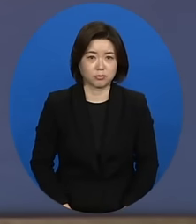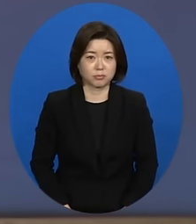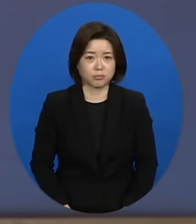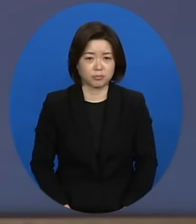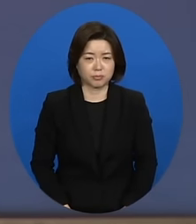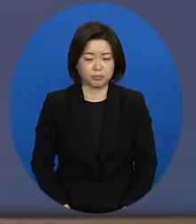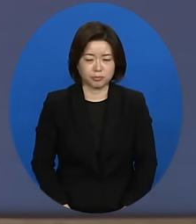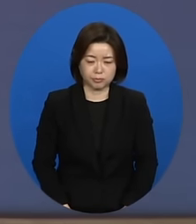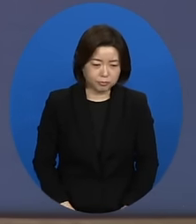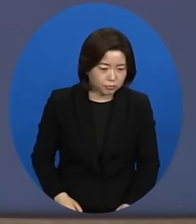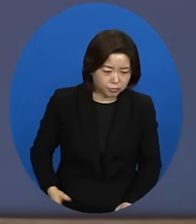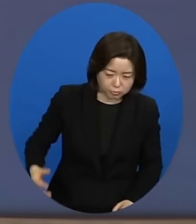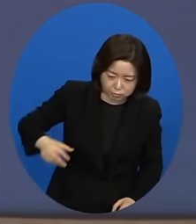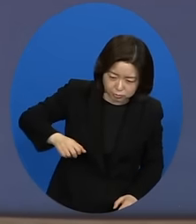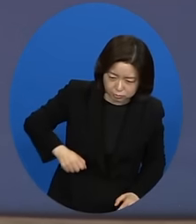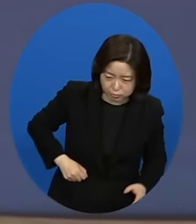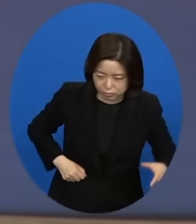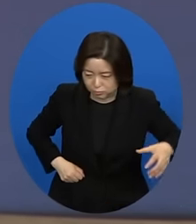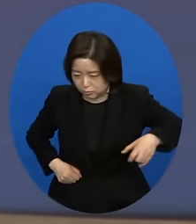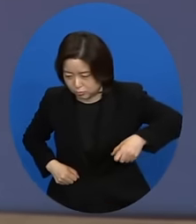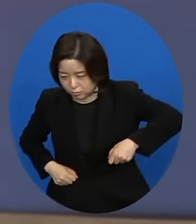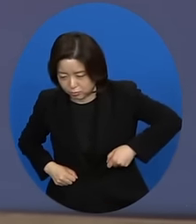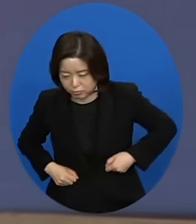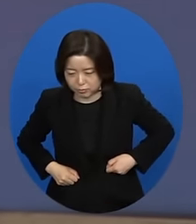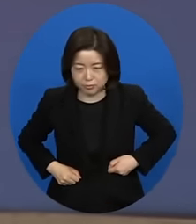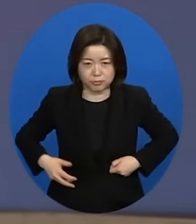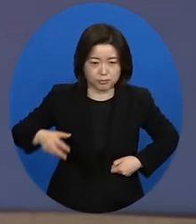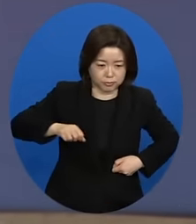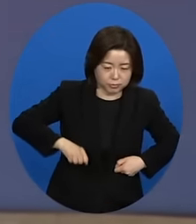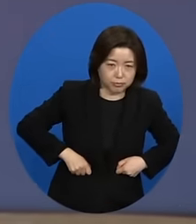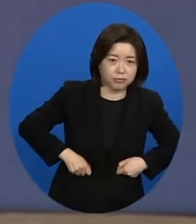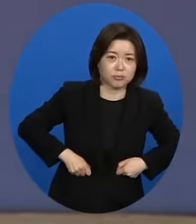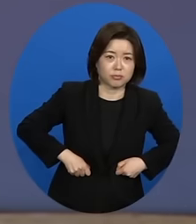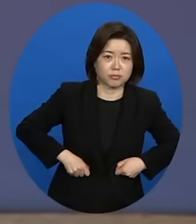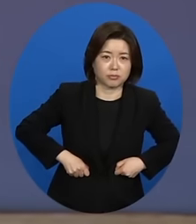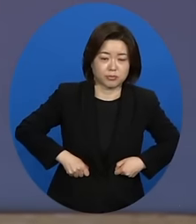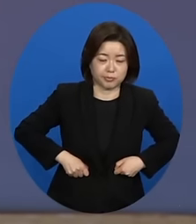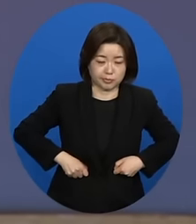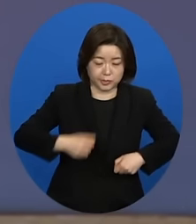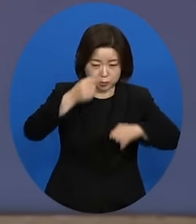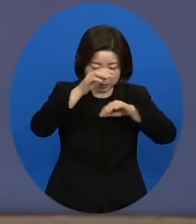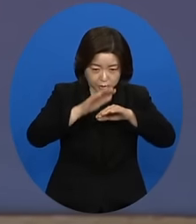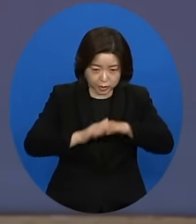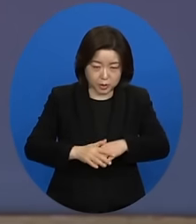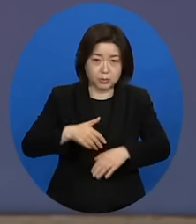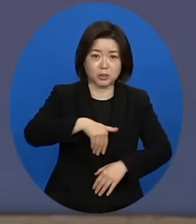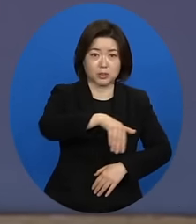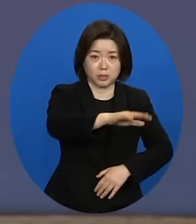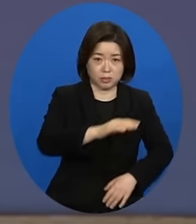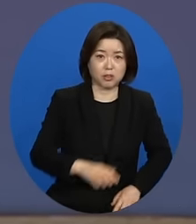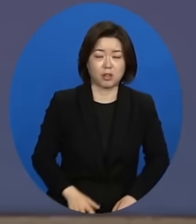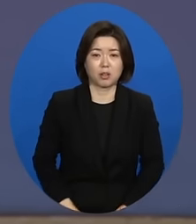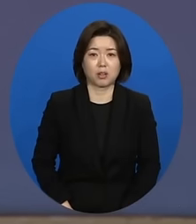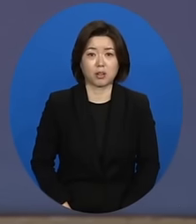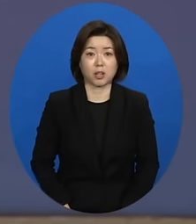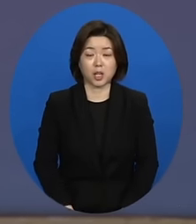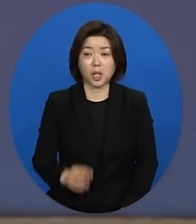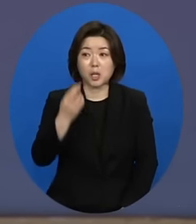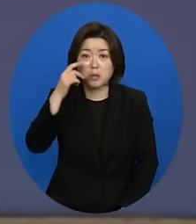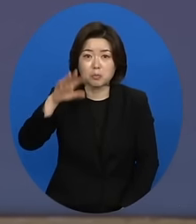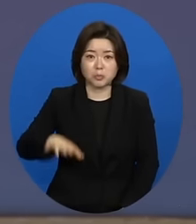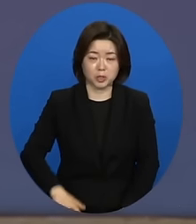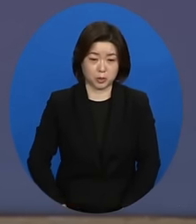그래서 주섬주섬 성경을 가지고 헌금을 넣고 그리고 예배를 드리러 갔는데 미국에서 두 번째 그러면